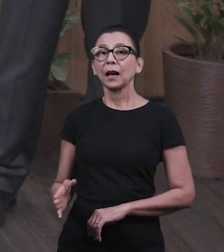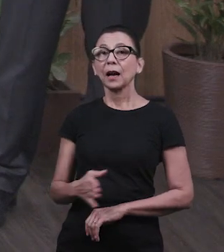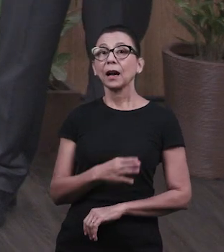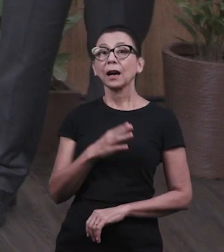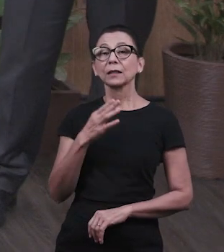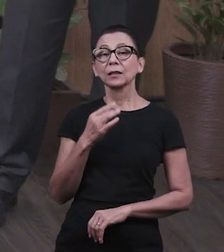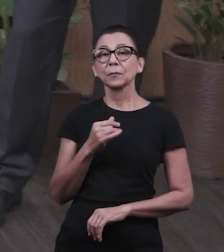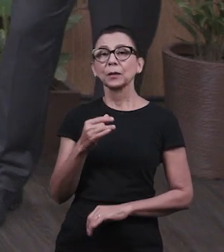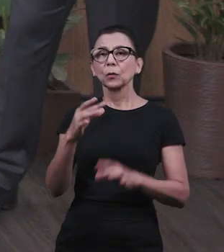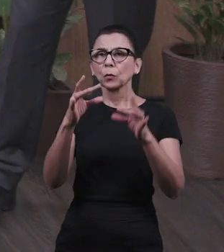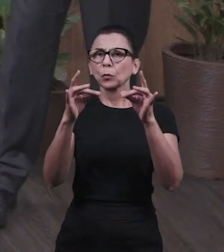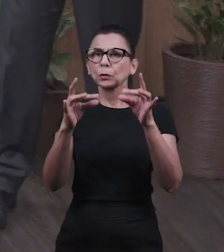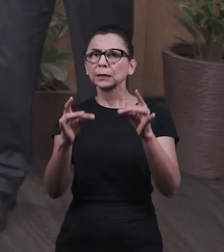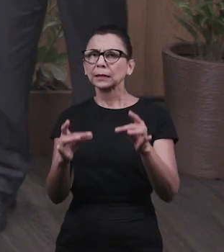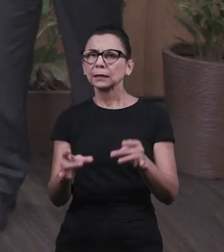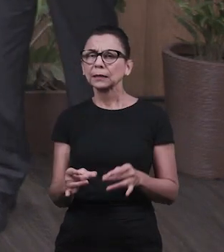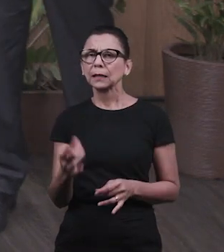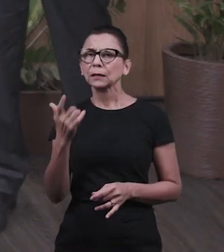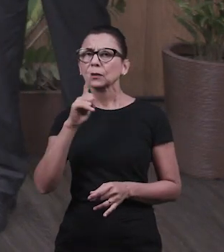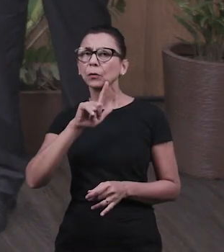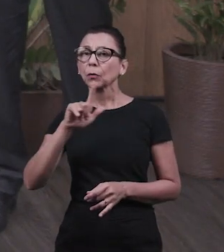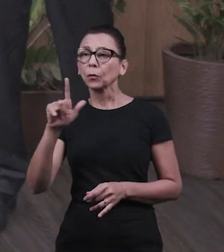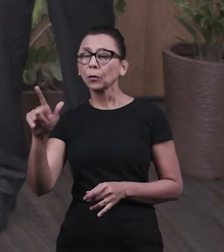который завершал